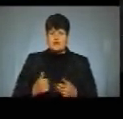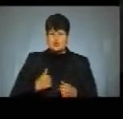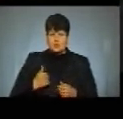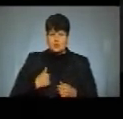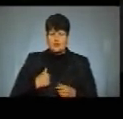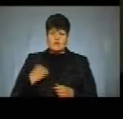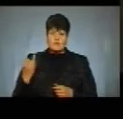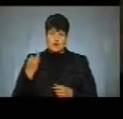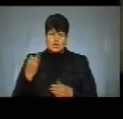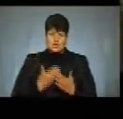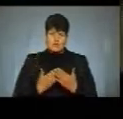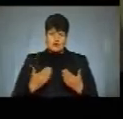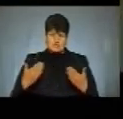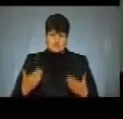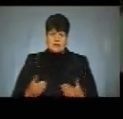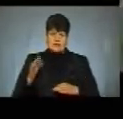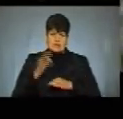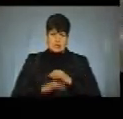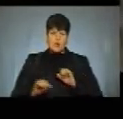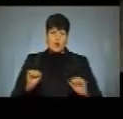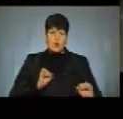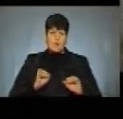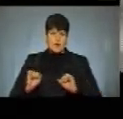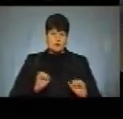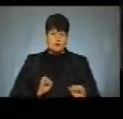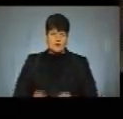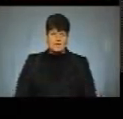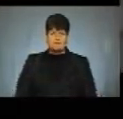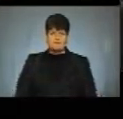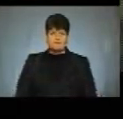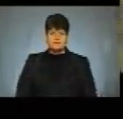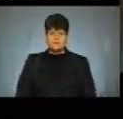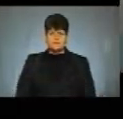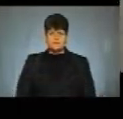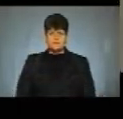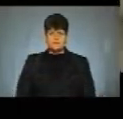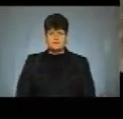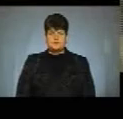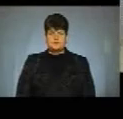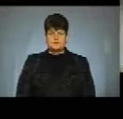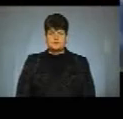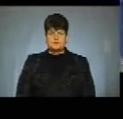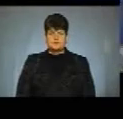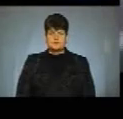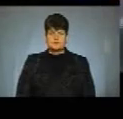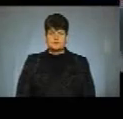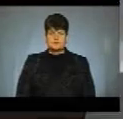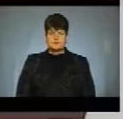музеї Західного оперативного командування. Богдан Буденчук, Марта Журавель. Новини на Суспільному.